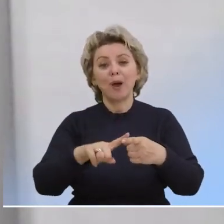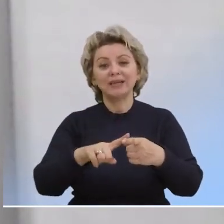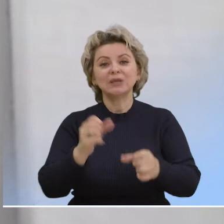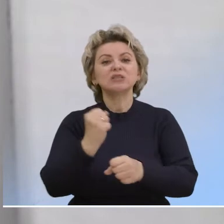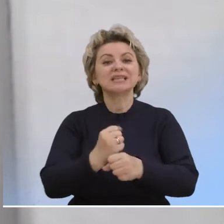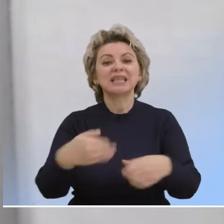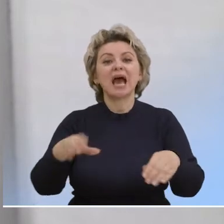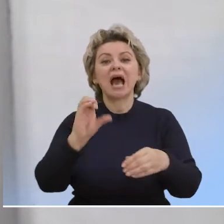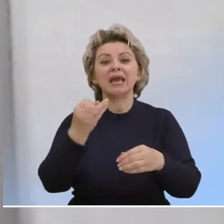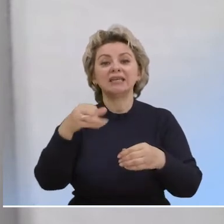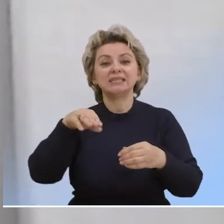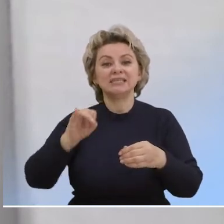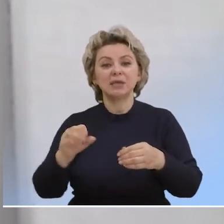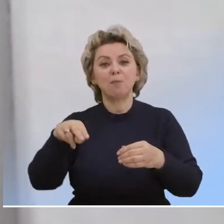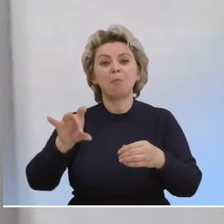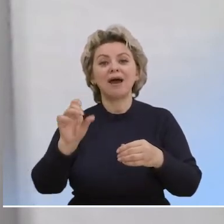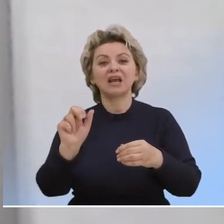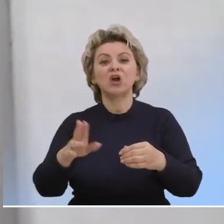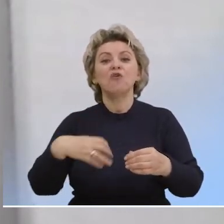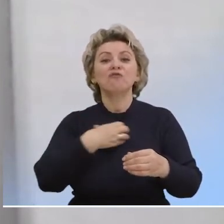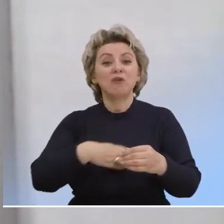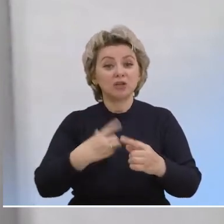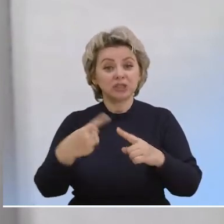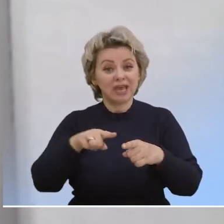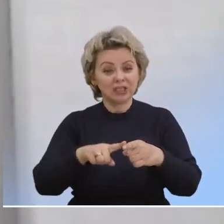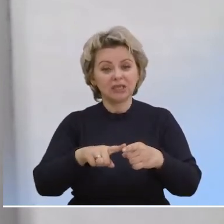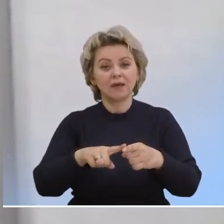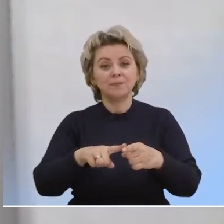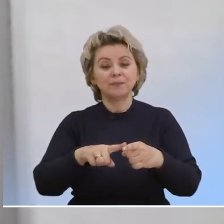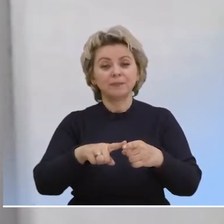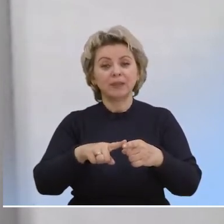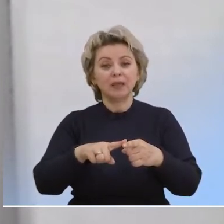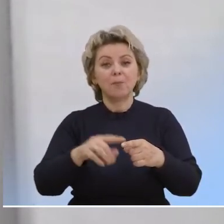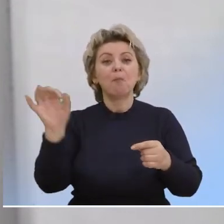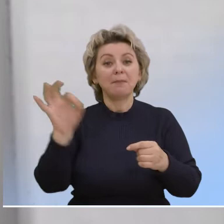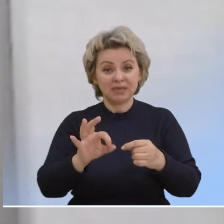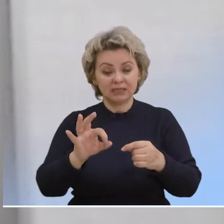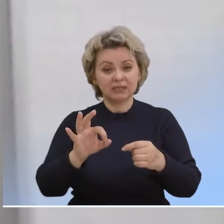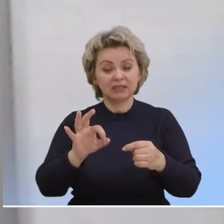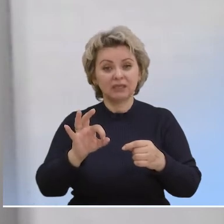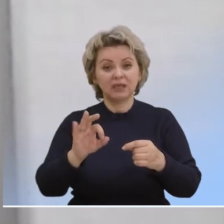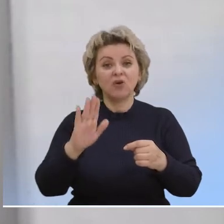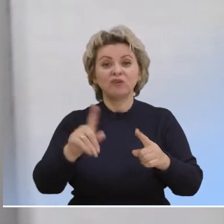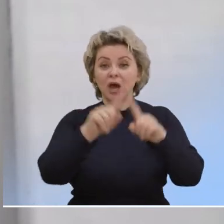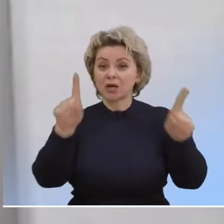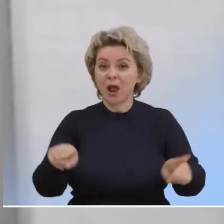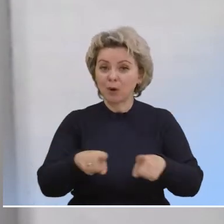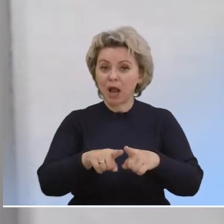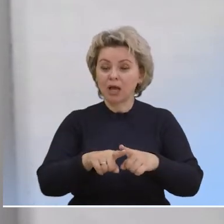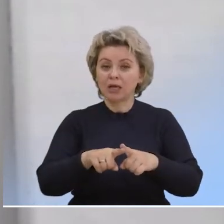Поэтому создание айти-парка – это очень важный, айти-кластера, это очень важный момент